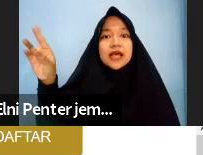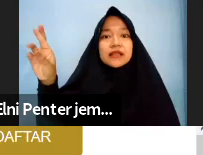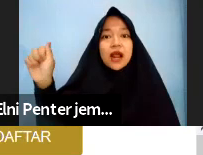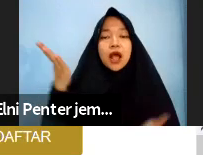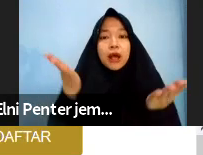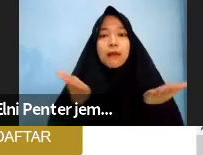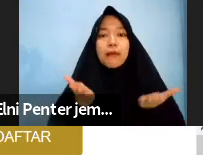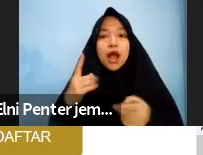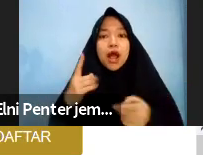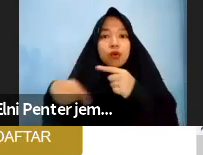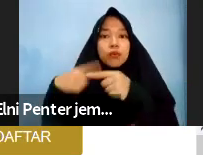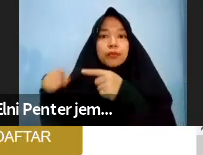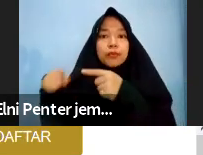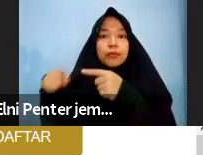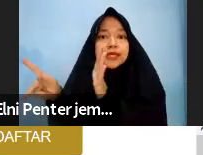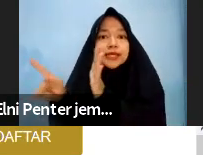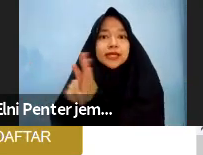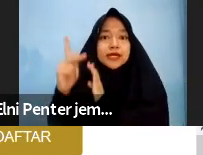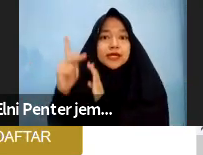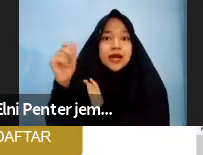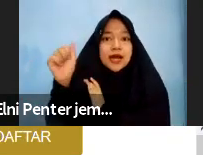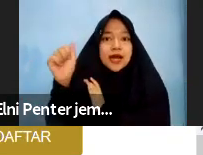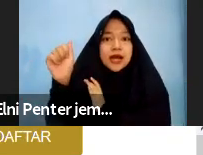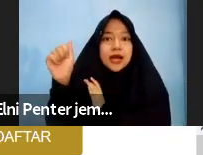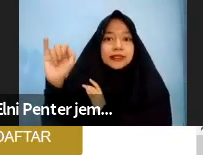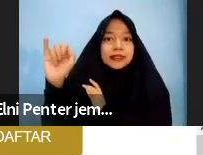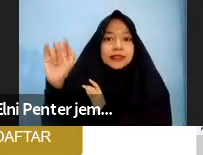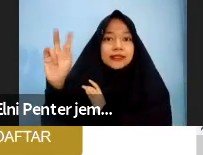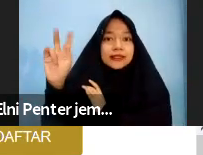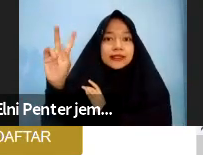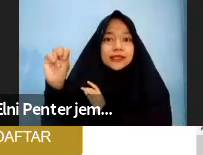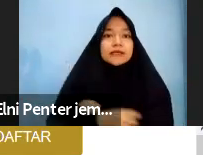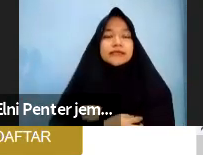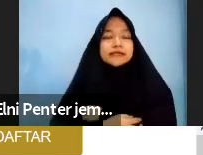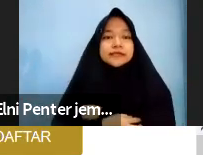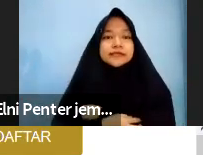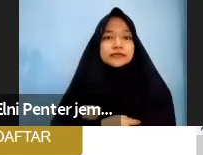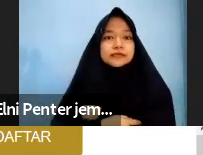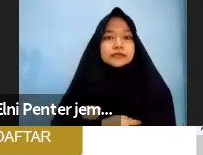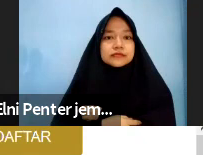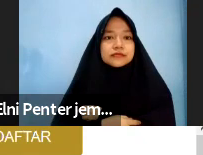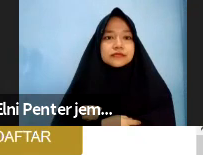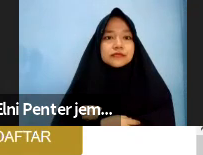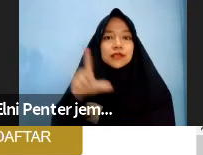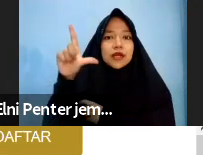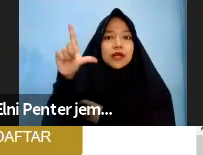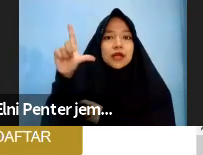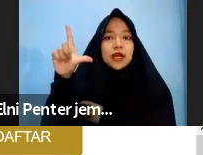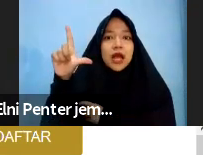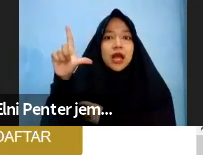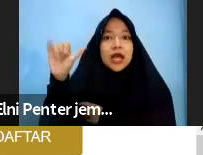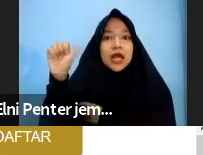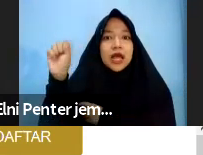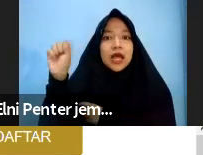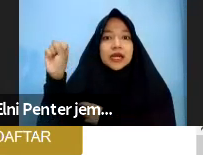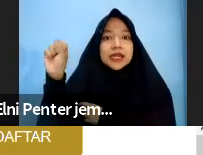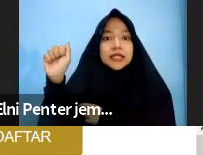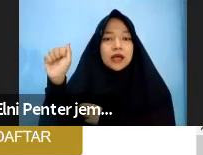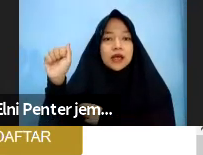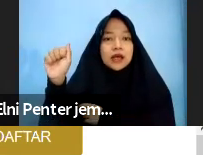ada yang mau aku omongin ah kanggo Nisa nanti sore Jam empat kalian sibuk nggak Yang